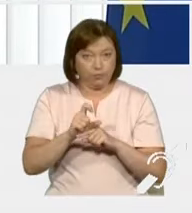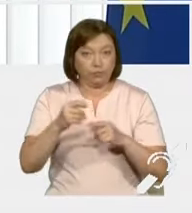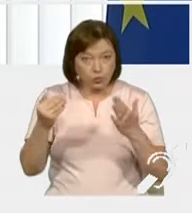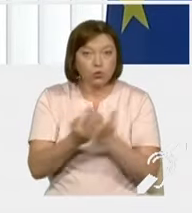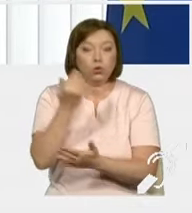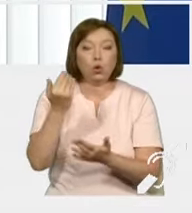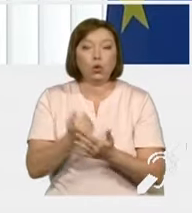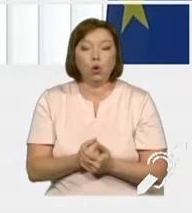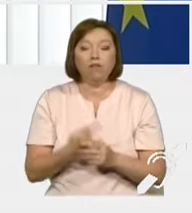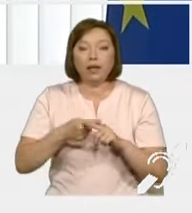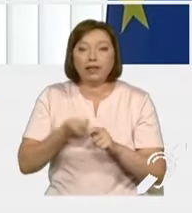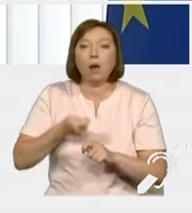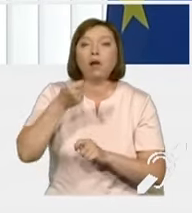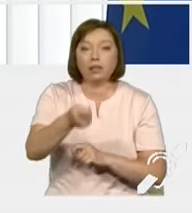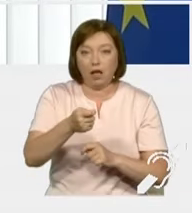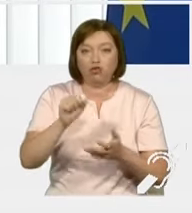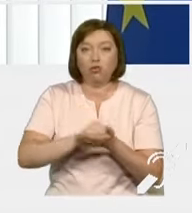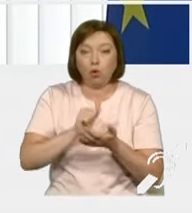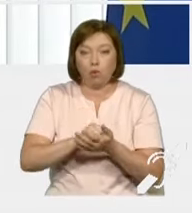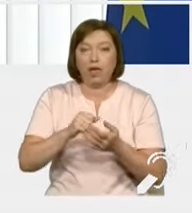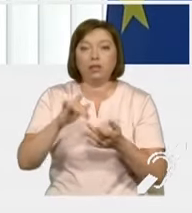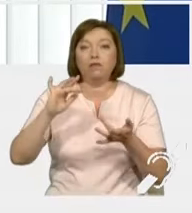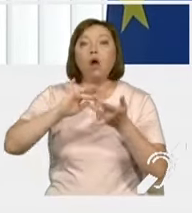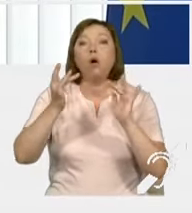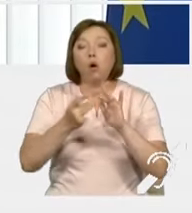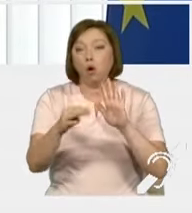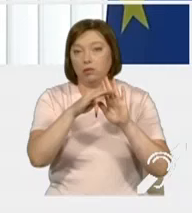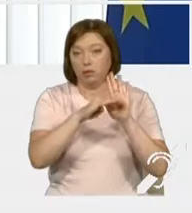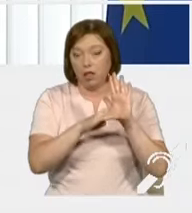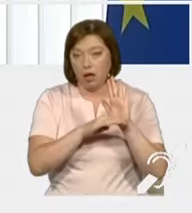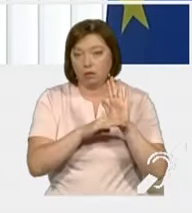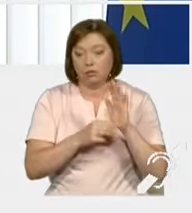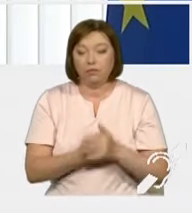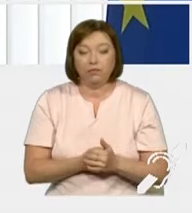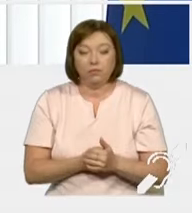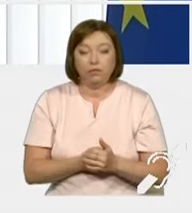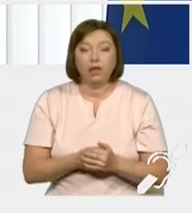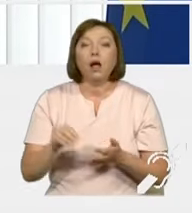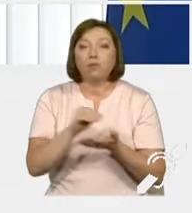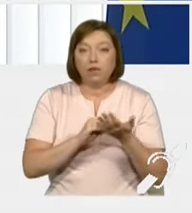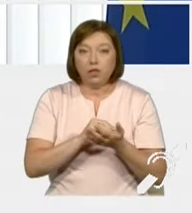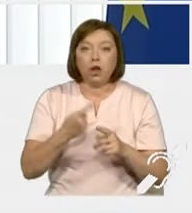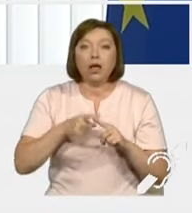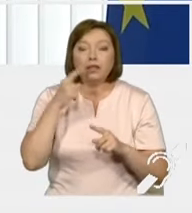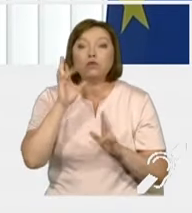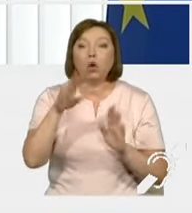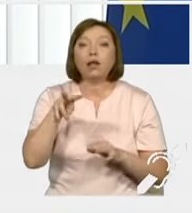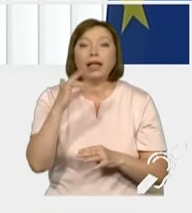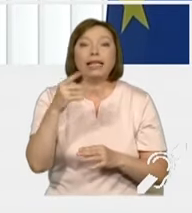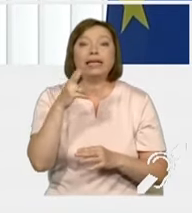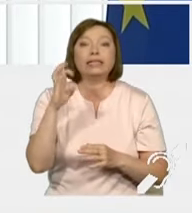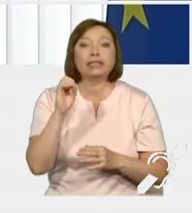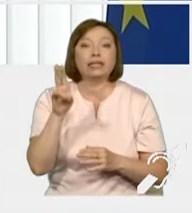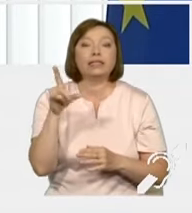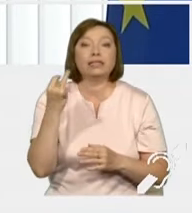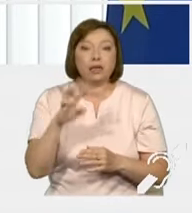este depunerea online a dosarului pentru înscriere la licență. Deci, încă o dată reiterez, vorbim despre licență. Masterul